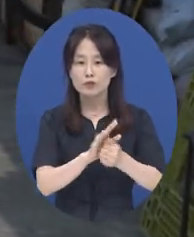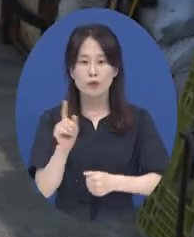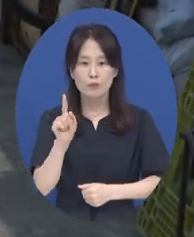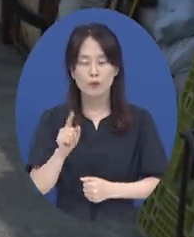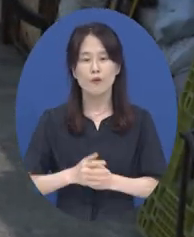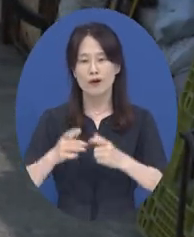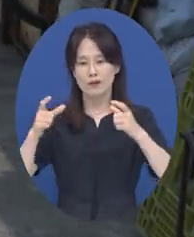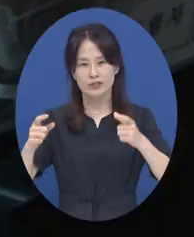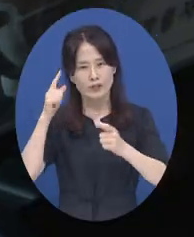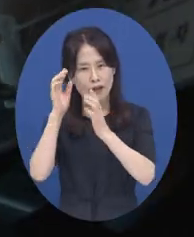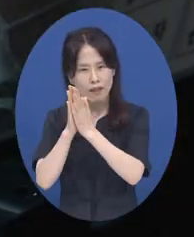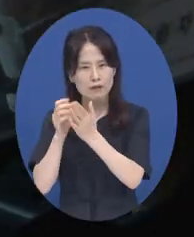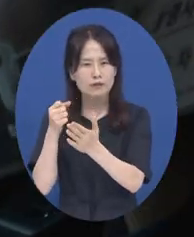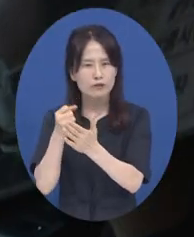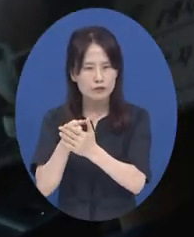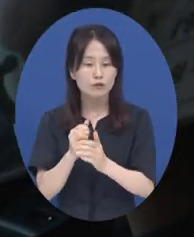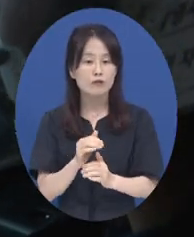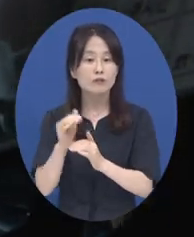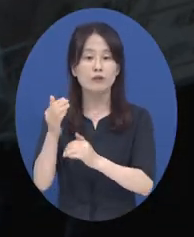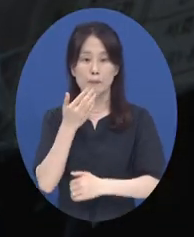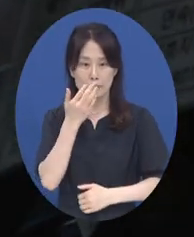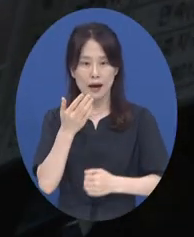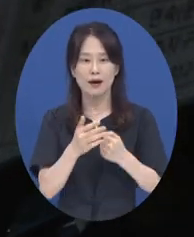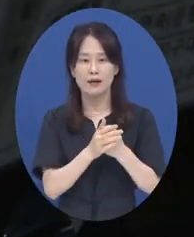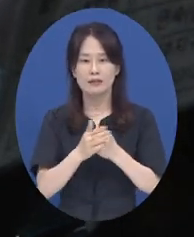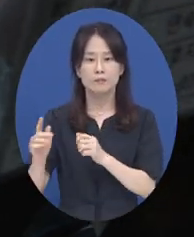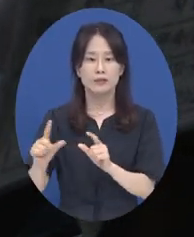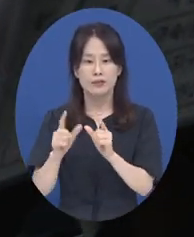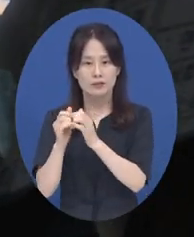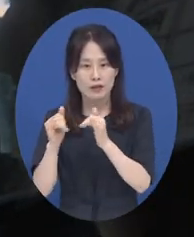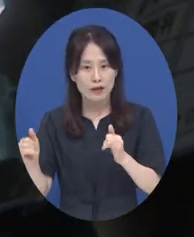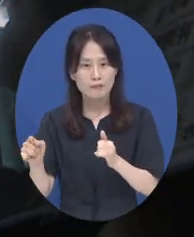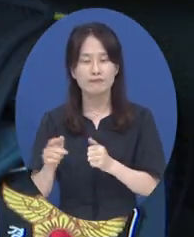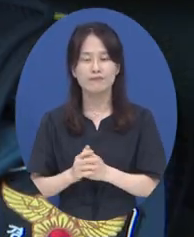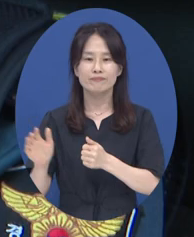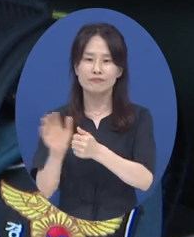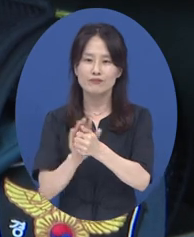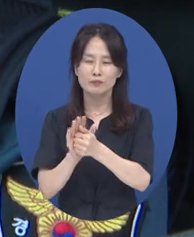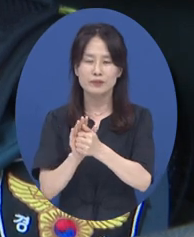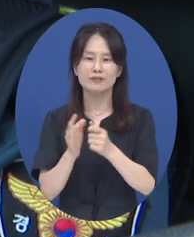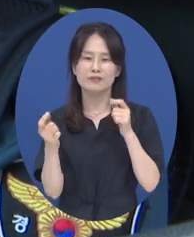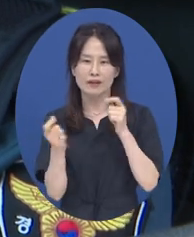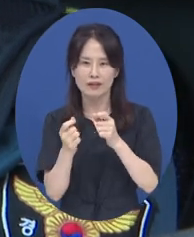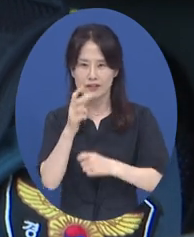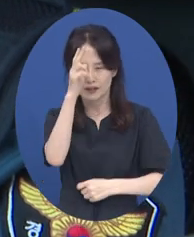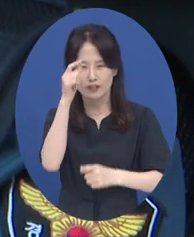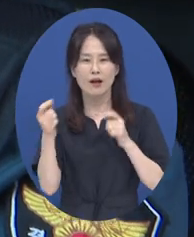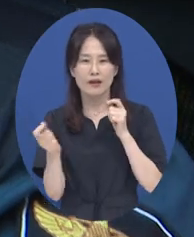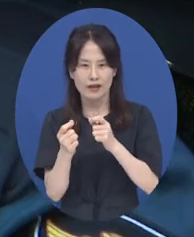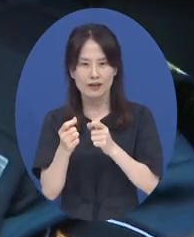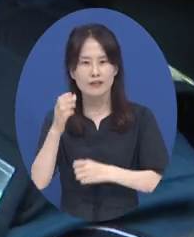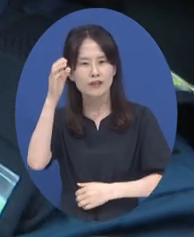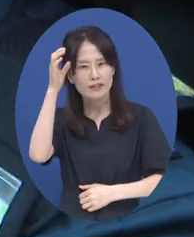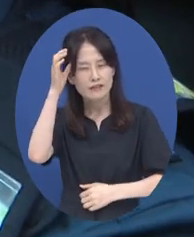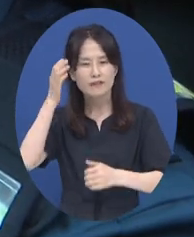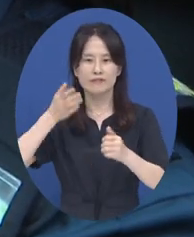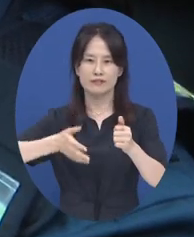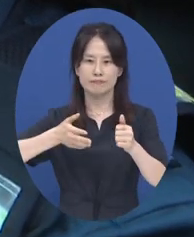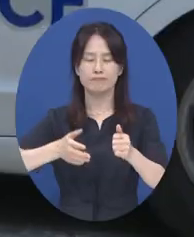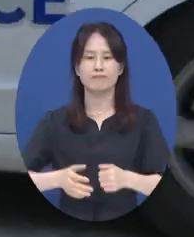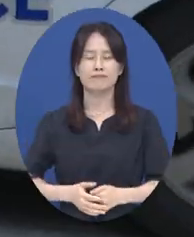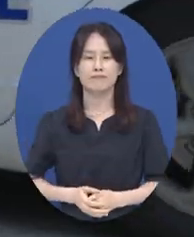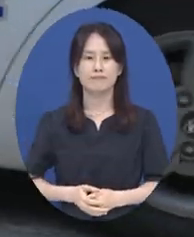문제를 지역 차원에서 결정하고 실행할 수 있게 된 만큼 주민 눈높이에 맞는 치안 서비스가 져지를 달하는 기대감이 커지고